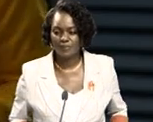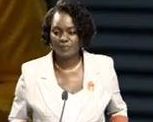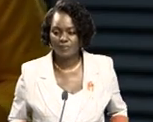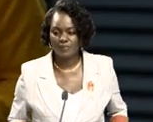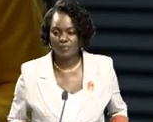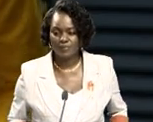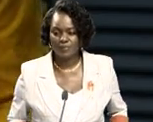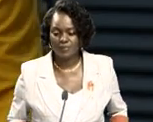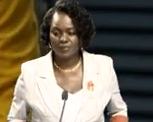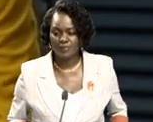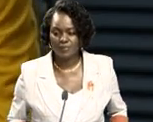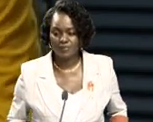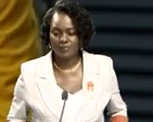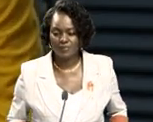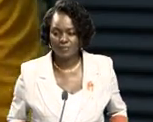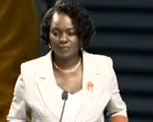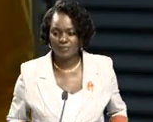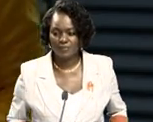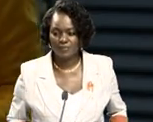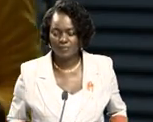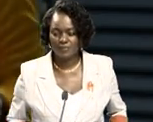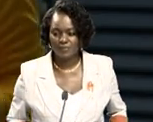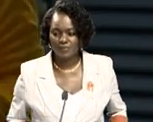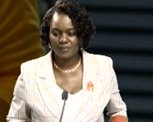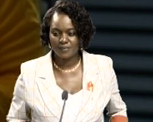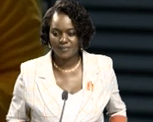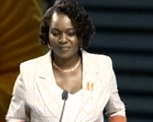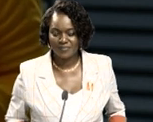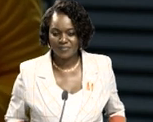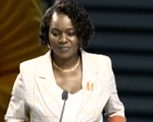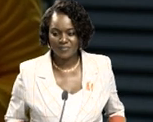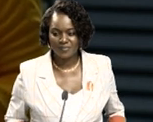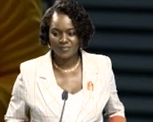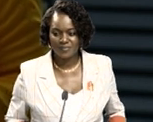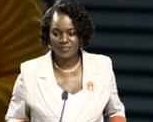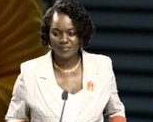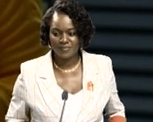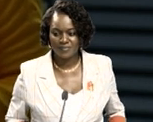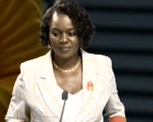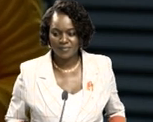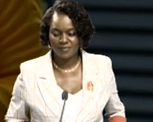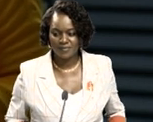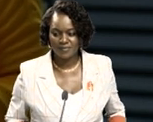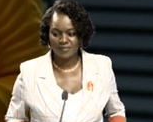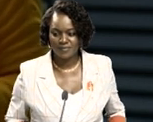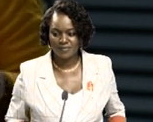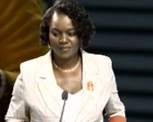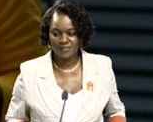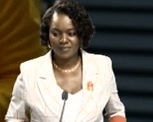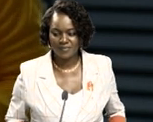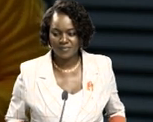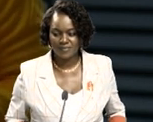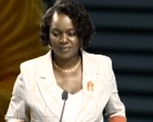élaboré pour nous expliquer la vision du gouvernement. Voilà Anita, c'était un échange à chaud réalisé depuis la ville